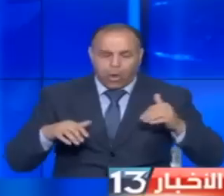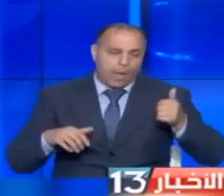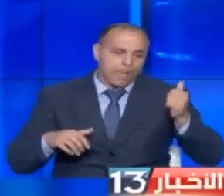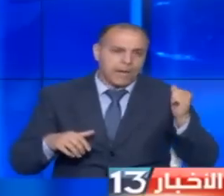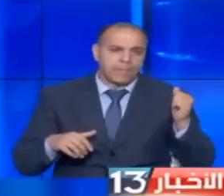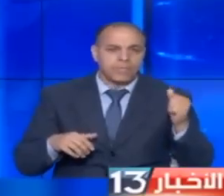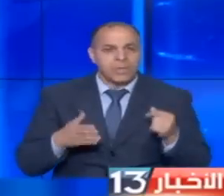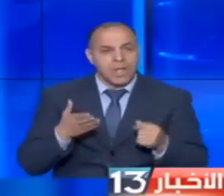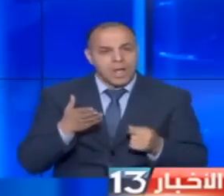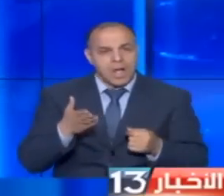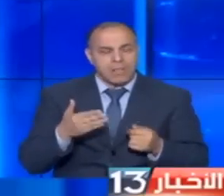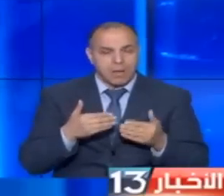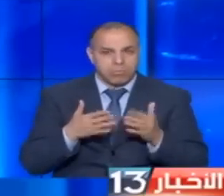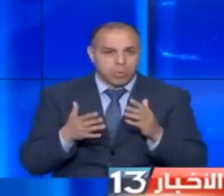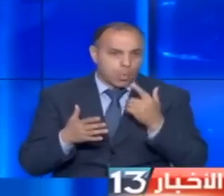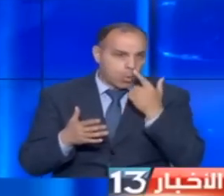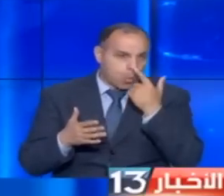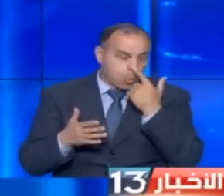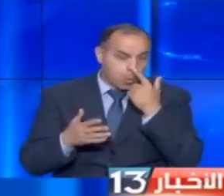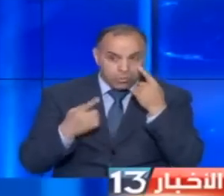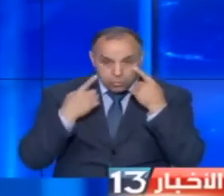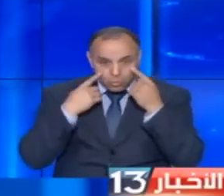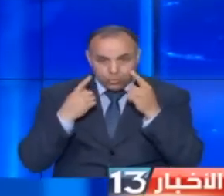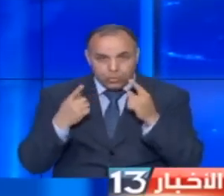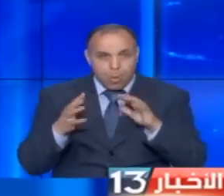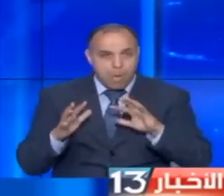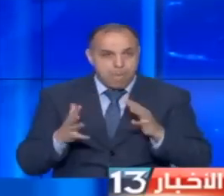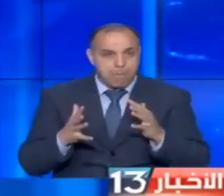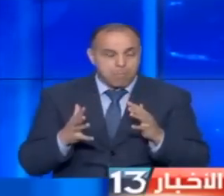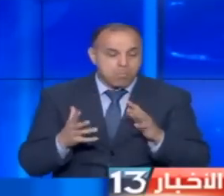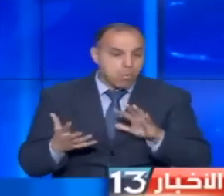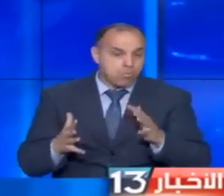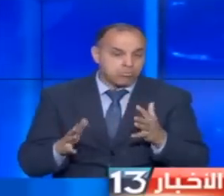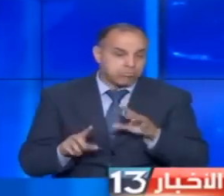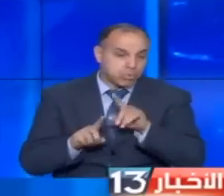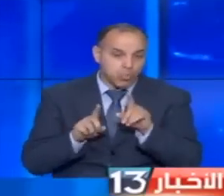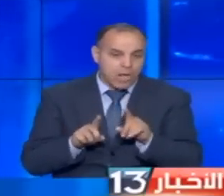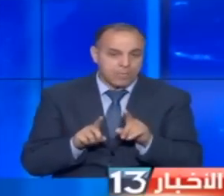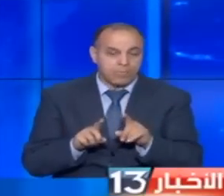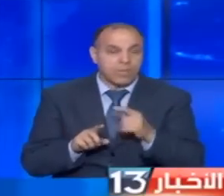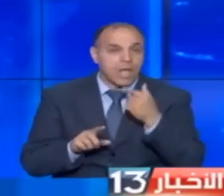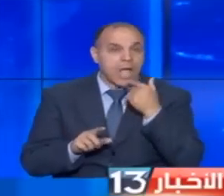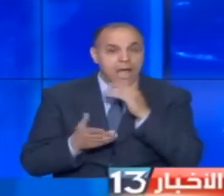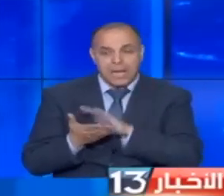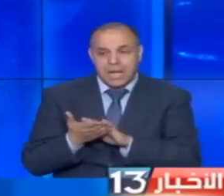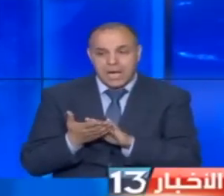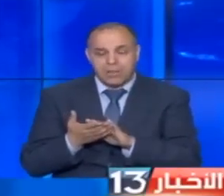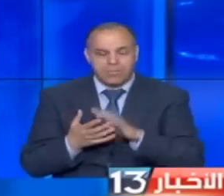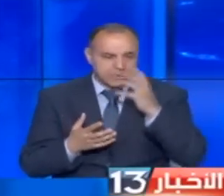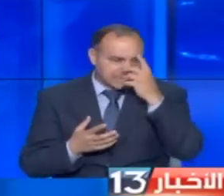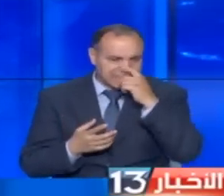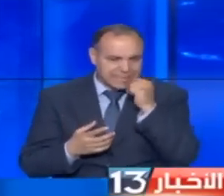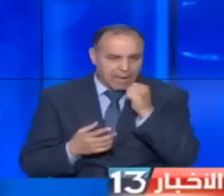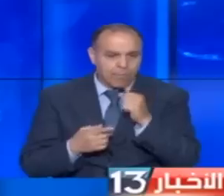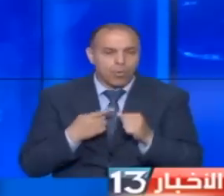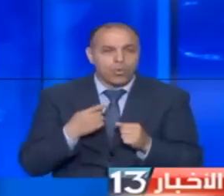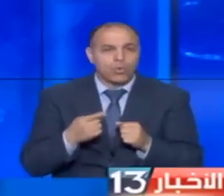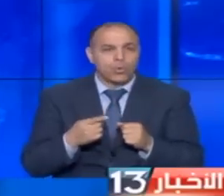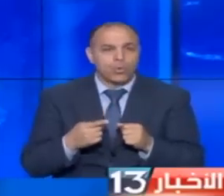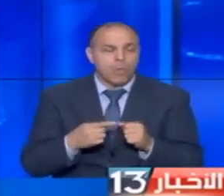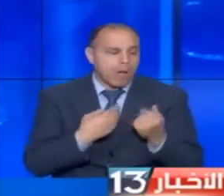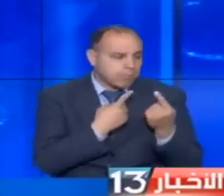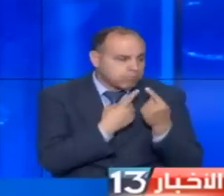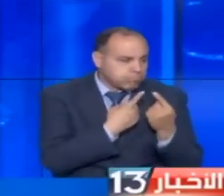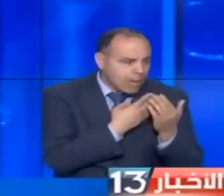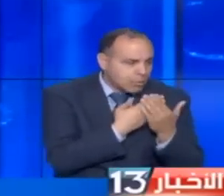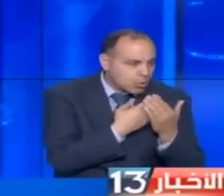ما يفتح الباب وفق ملاحظين على عديد الاحتمالات الميدانيون متازم تتواصل معه المشاورات